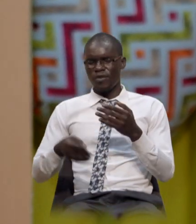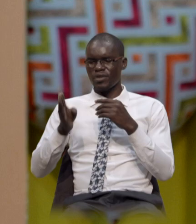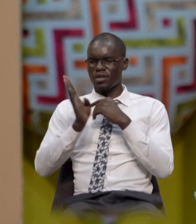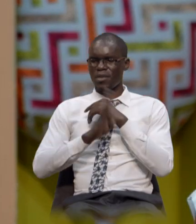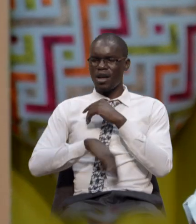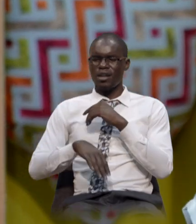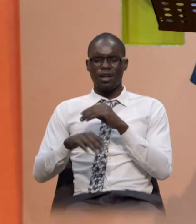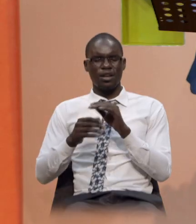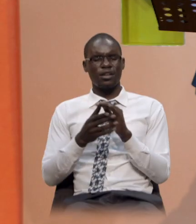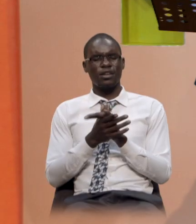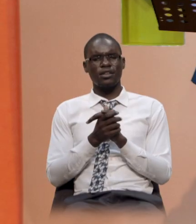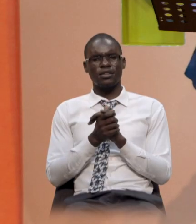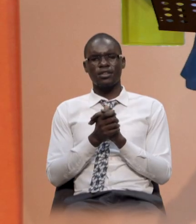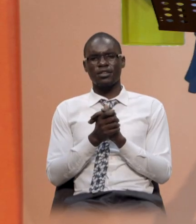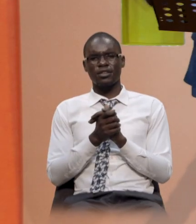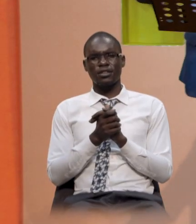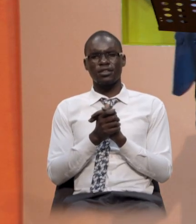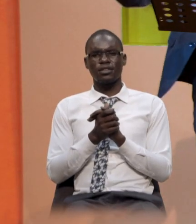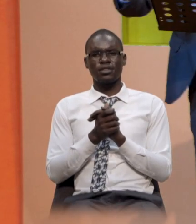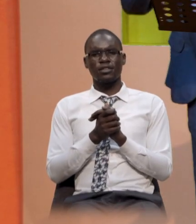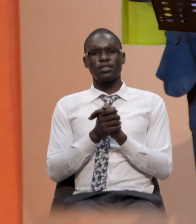twajitweka vibaya